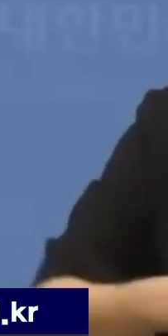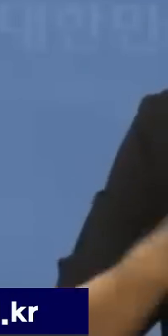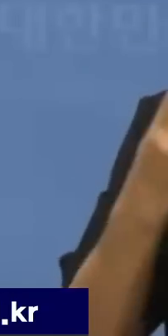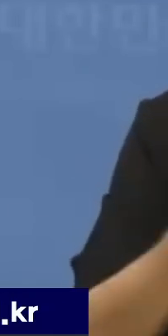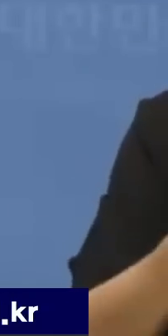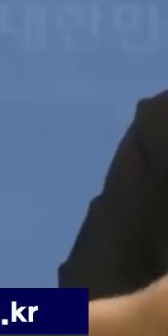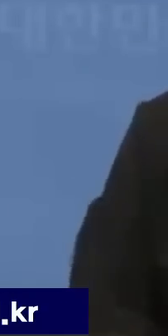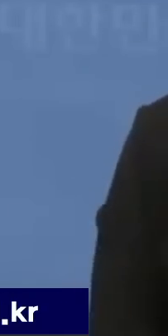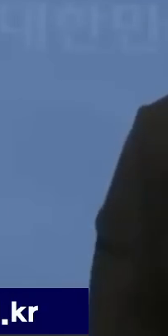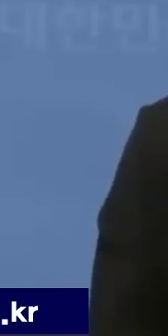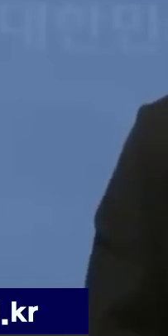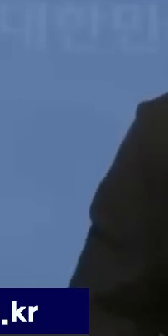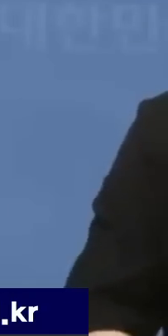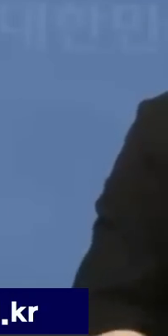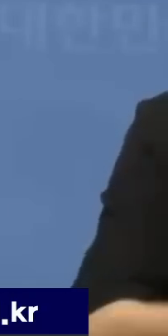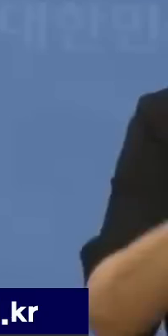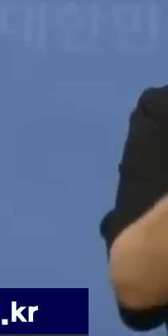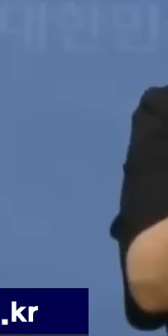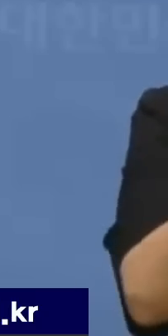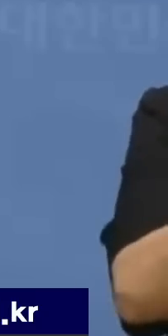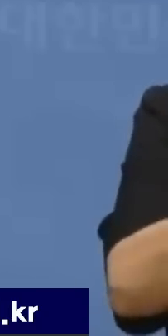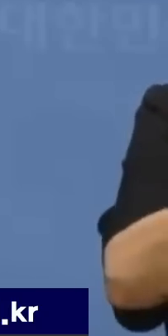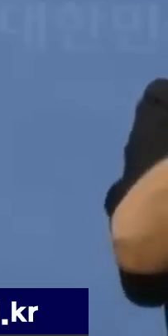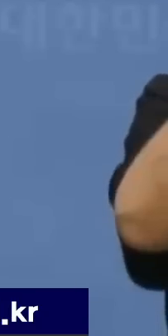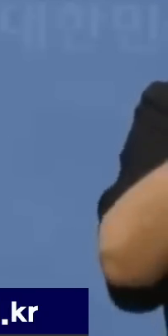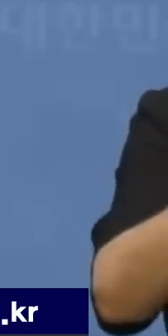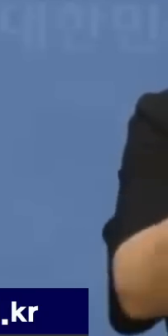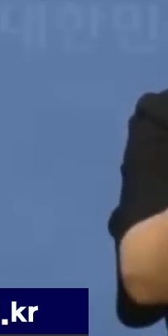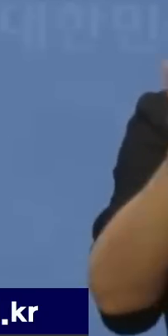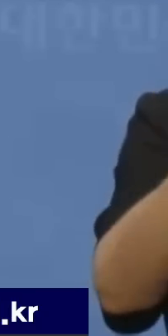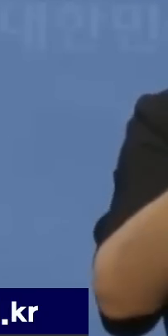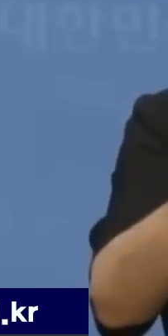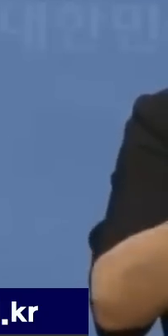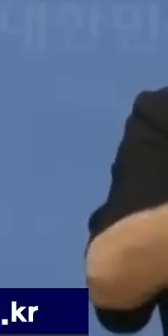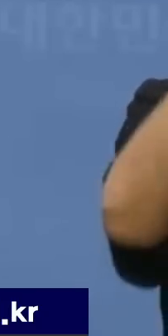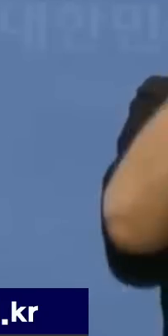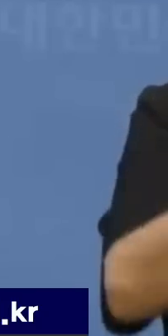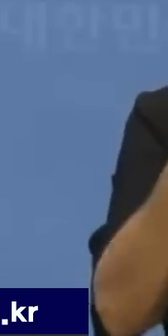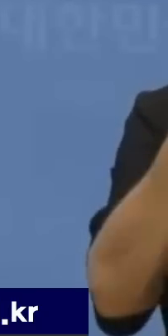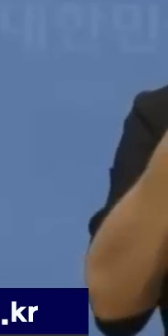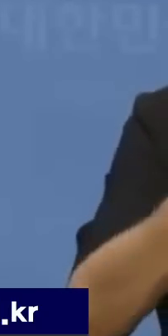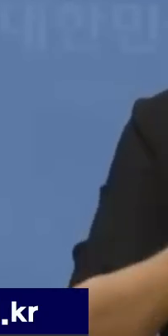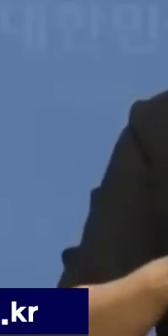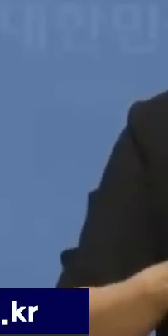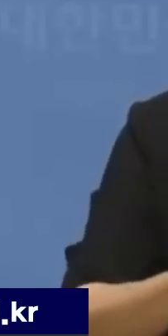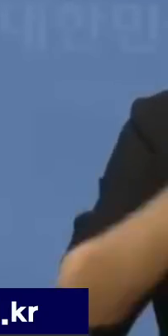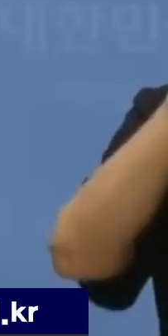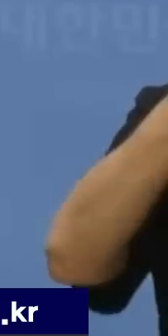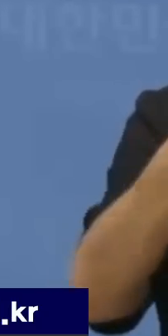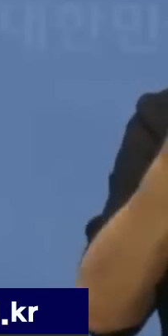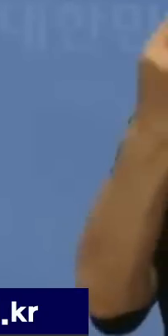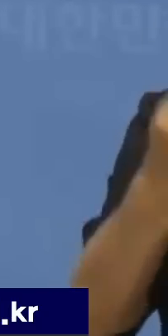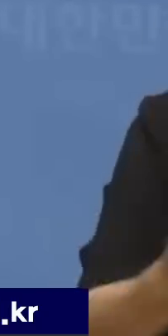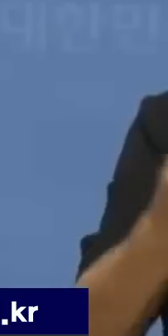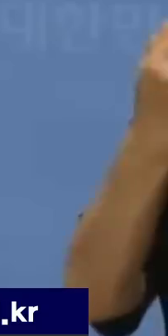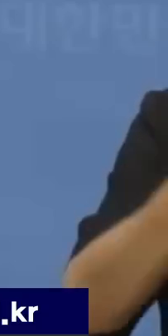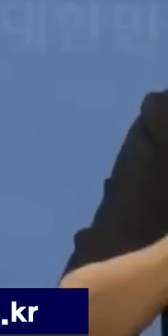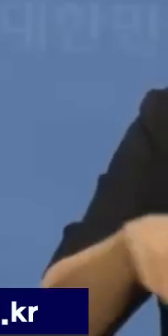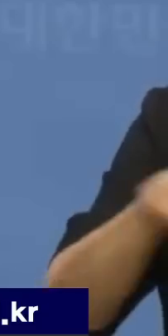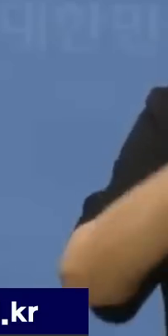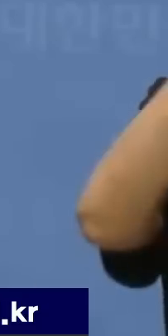두 번째 유럽 현물가스 가격 10배 인상 시기는 2021년 1분기 대비